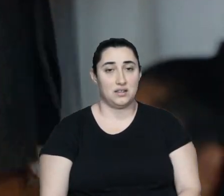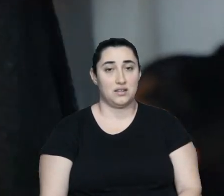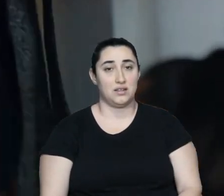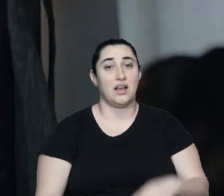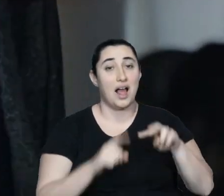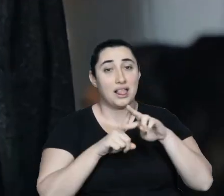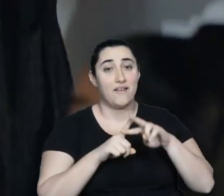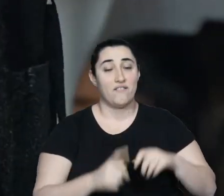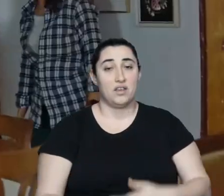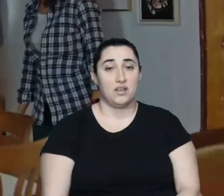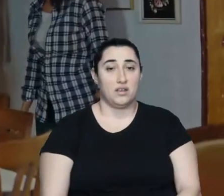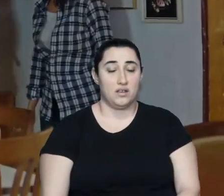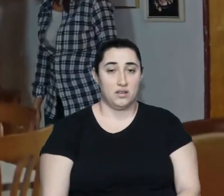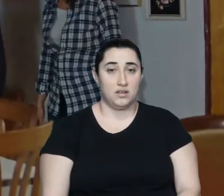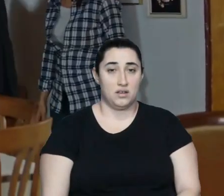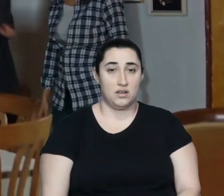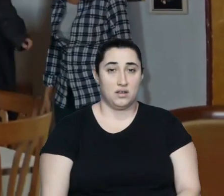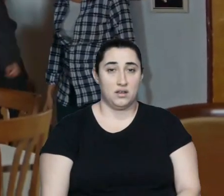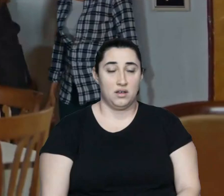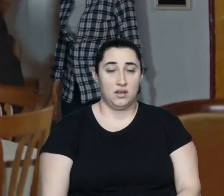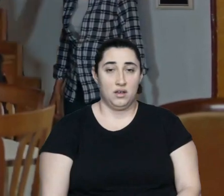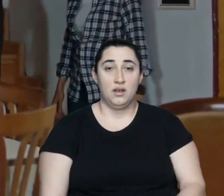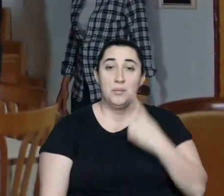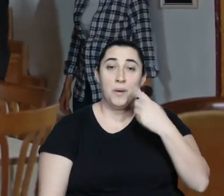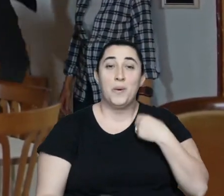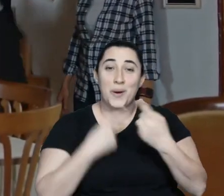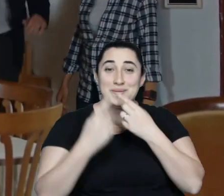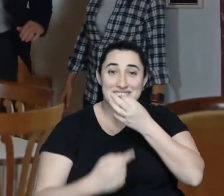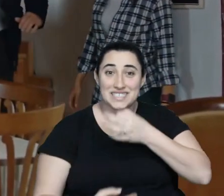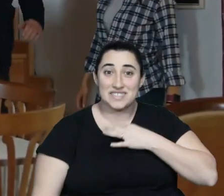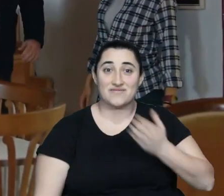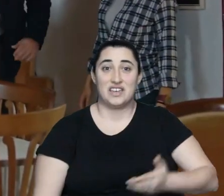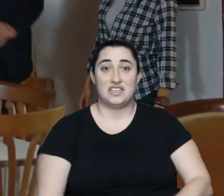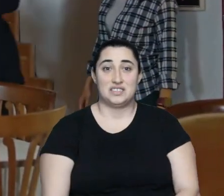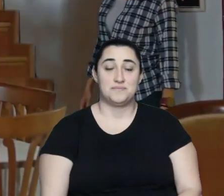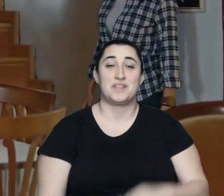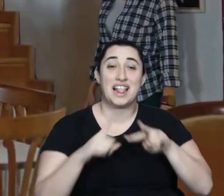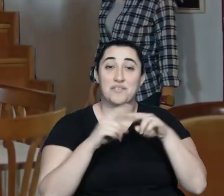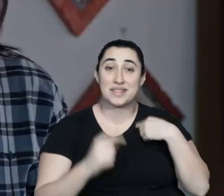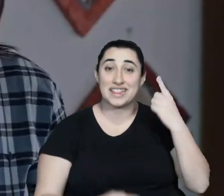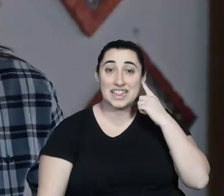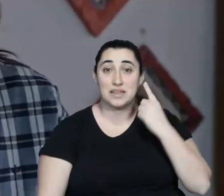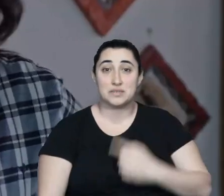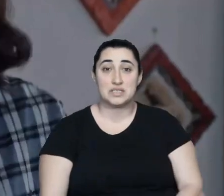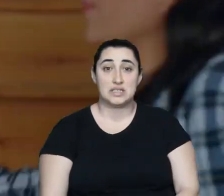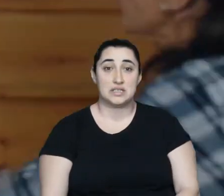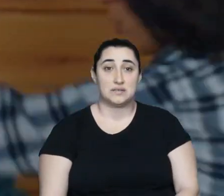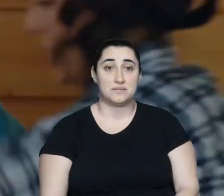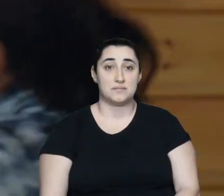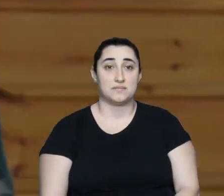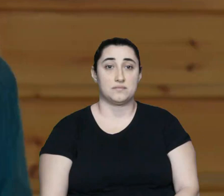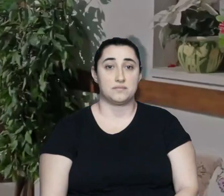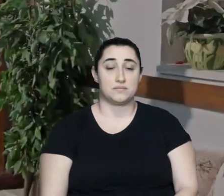Alev. Alev elinde bavulu merdivenlere iniyor. Bak konuşmama izin ver. Alev bir dinler misin? Kızlar koşturdu